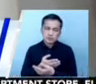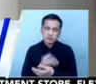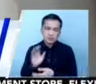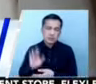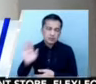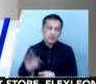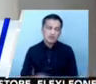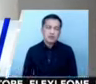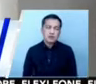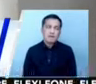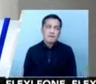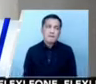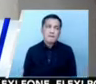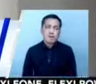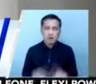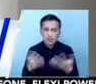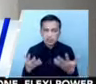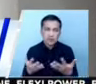Wala.